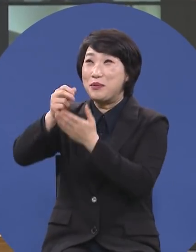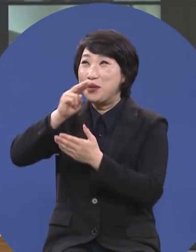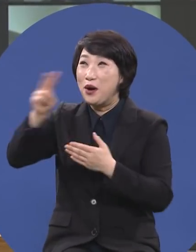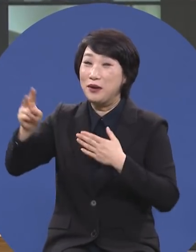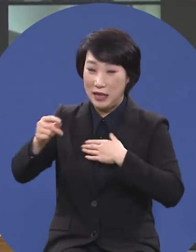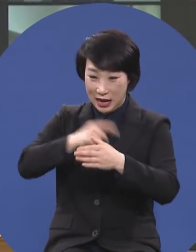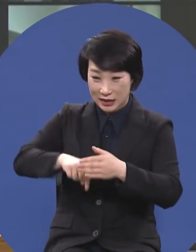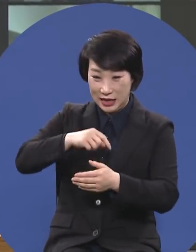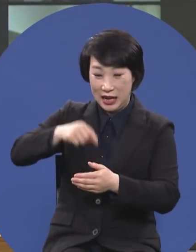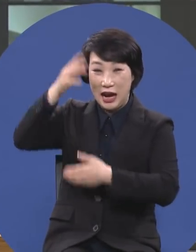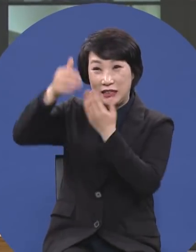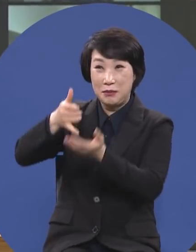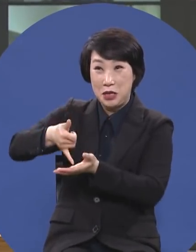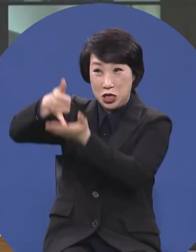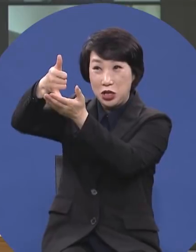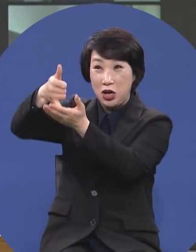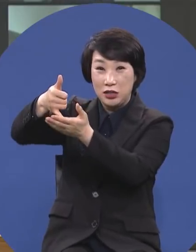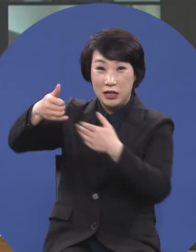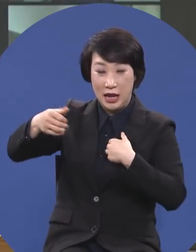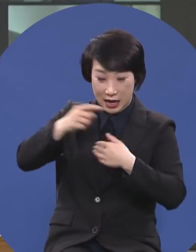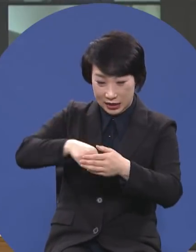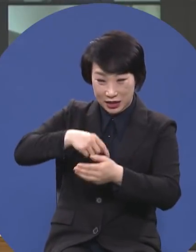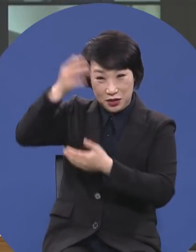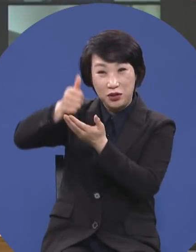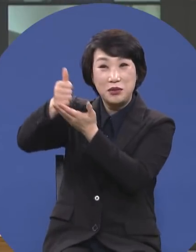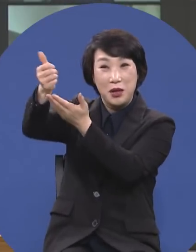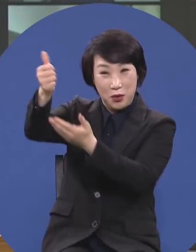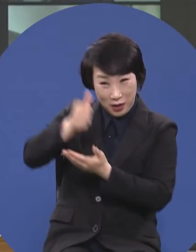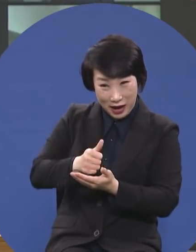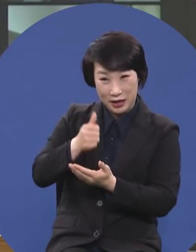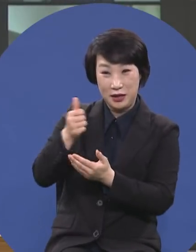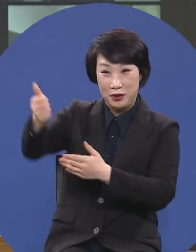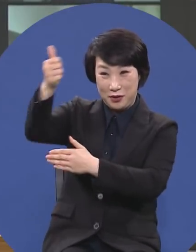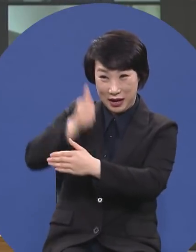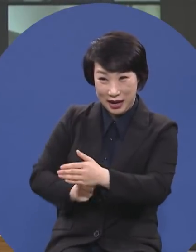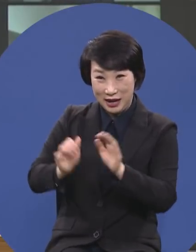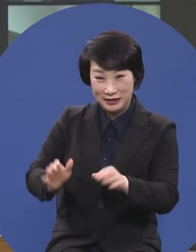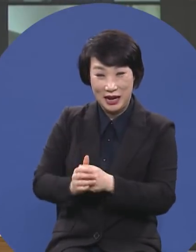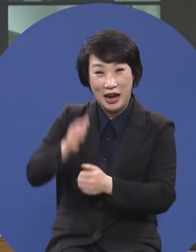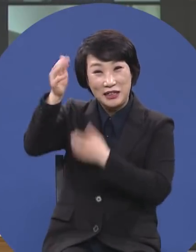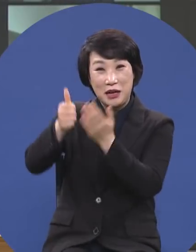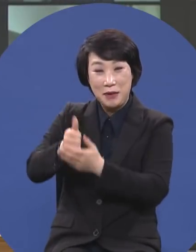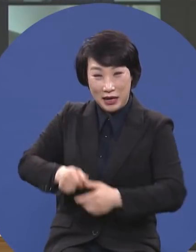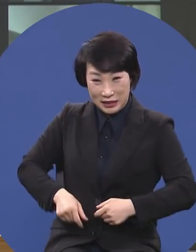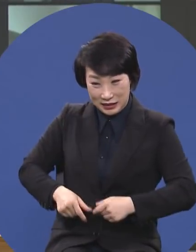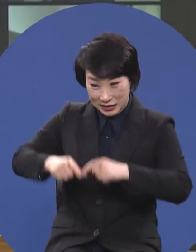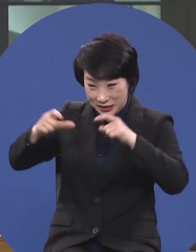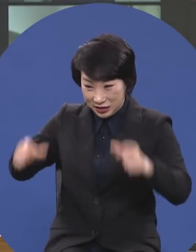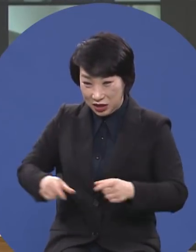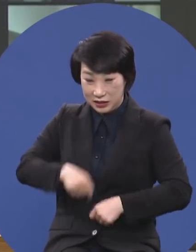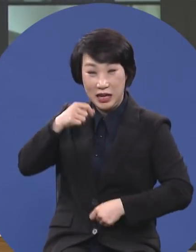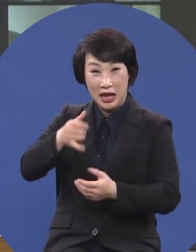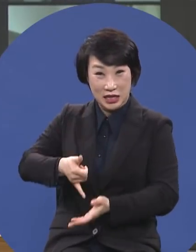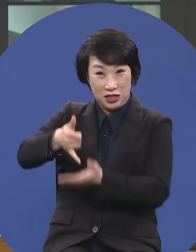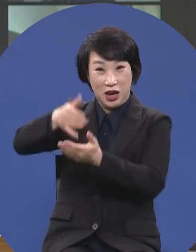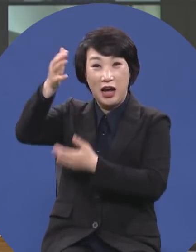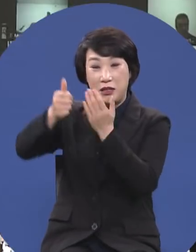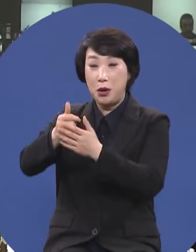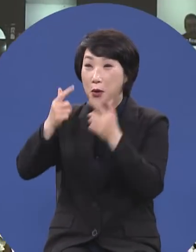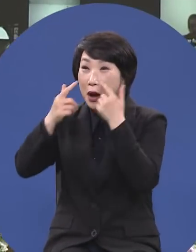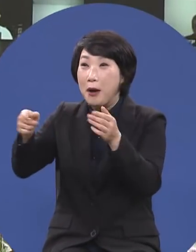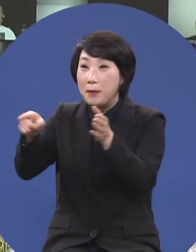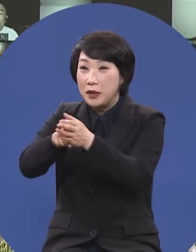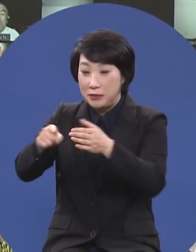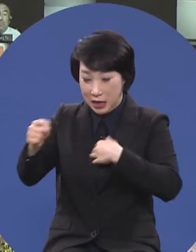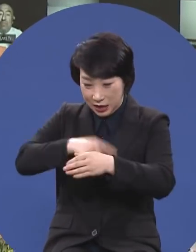하나님의 인격이 내 안에 성령께서 오소서. 하나님의 지정의의 인격으로 하나님의 확신에